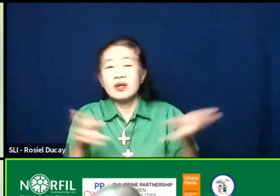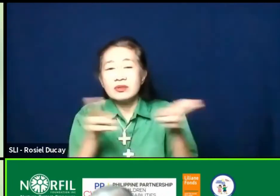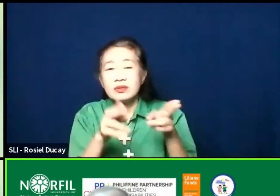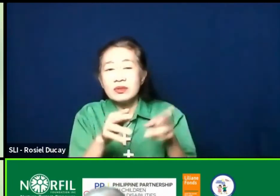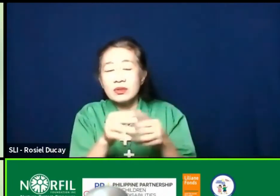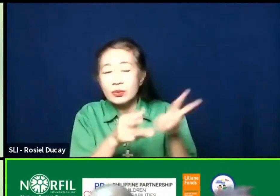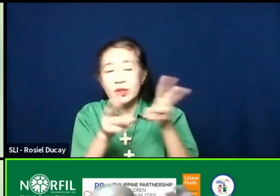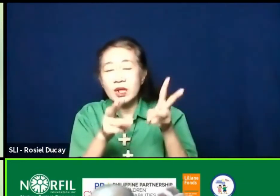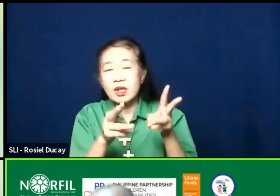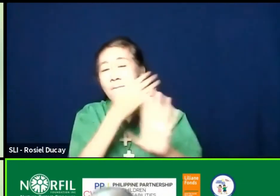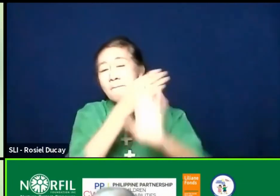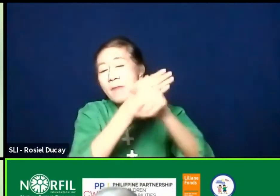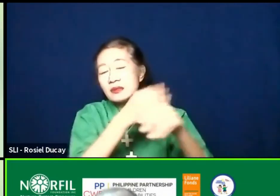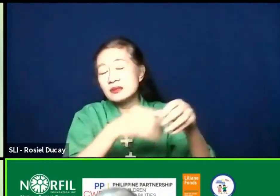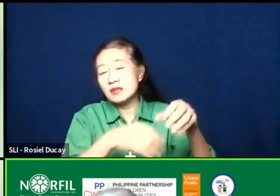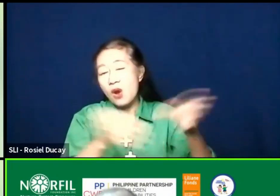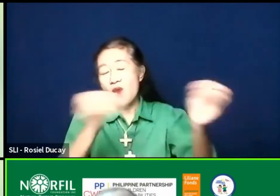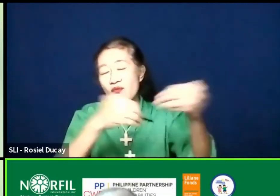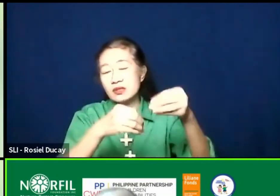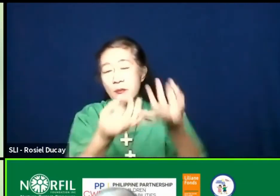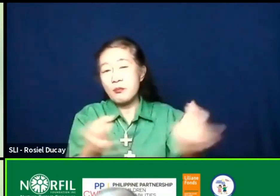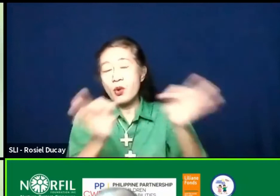Basta importante kung saan ka man